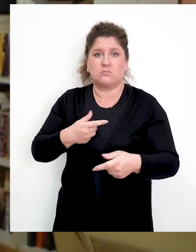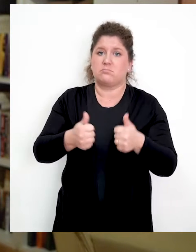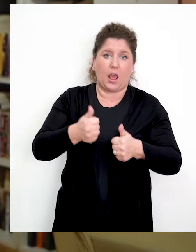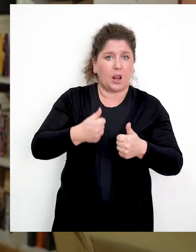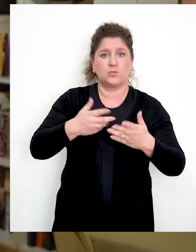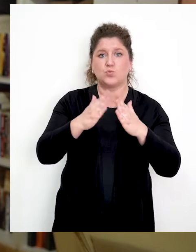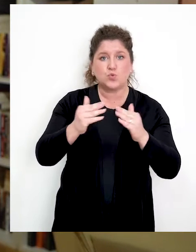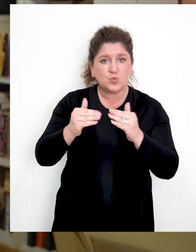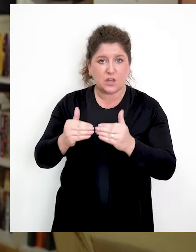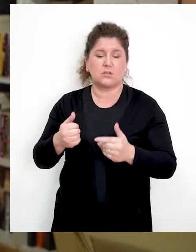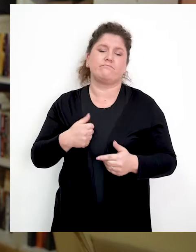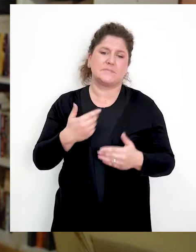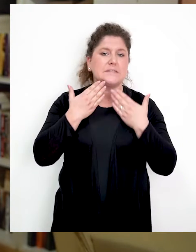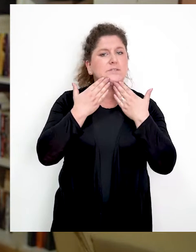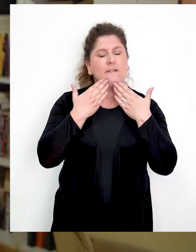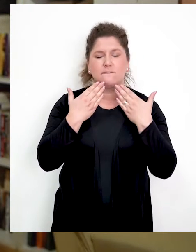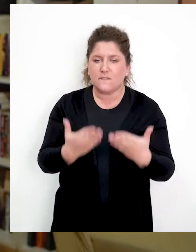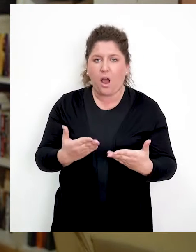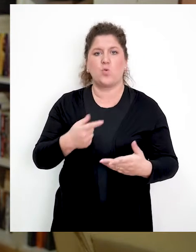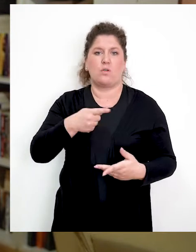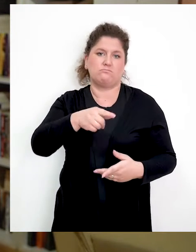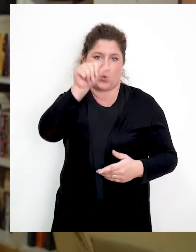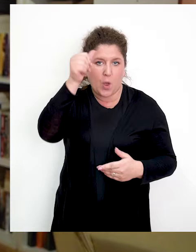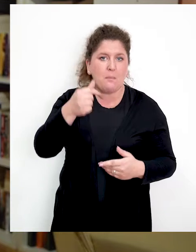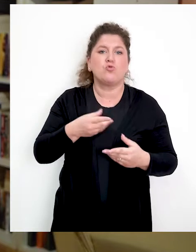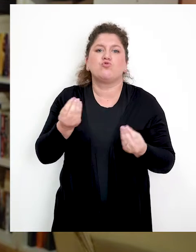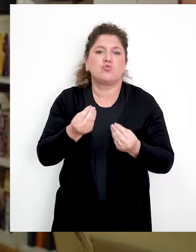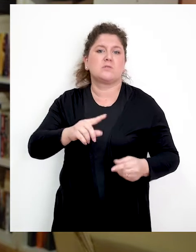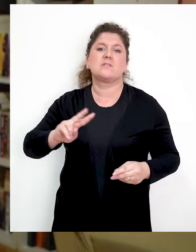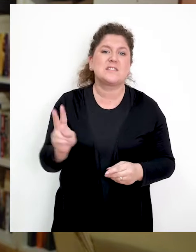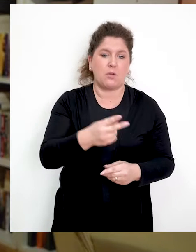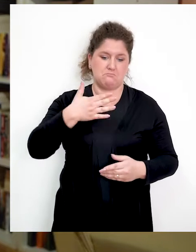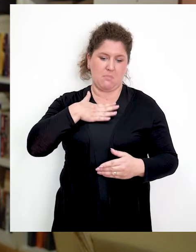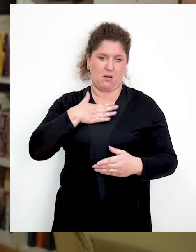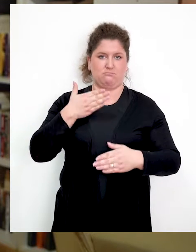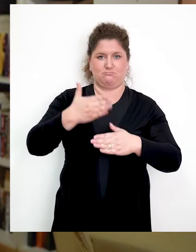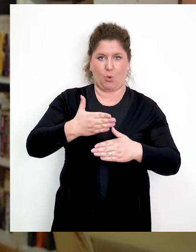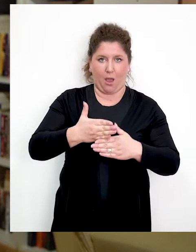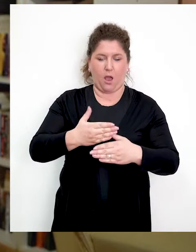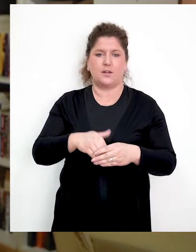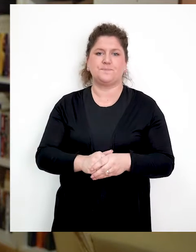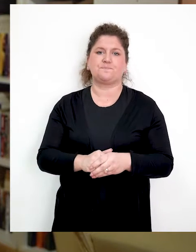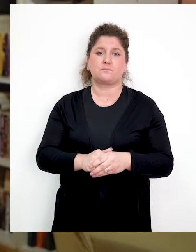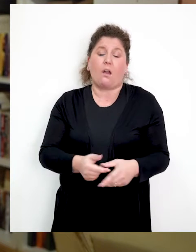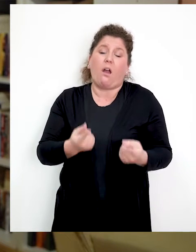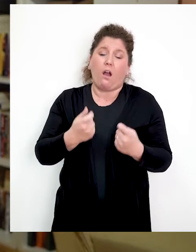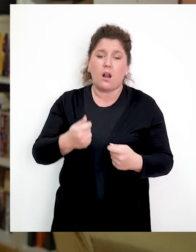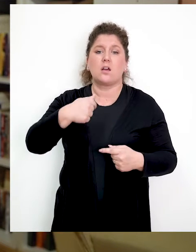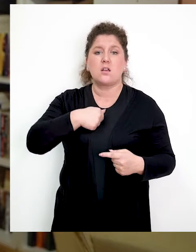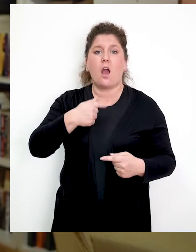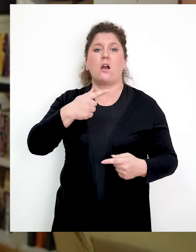što su svi izlazili u susret i pomagali, ali ne želim biti ovisna o tuđoj pomoći, jer kao i svi